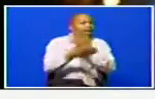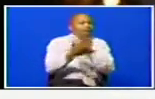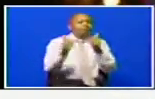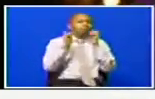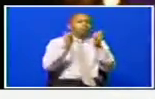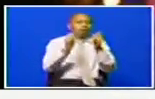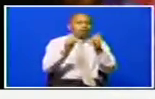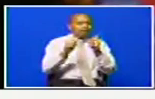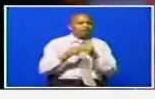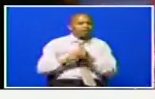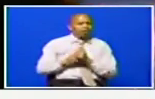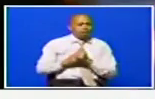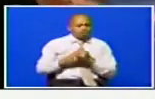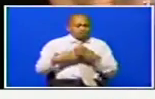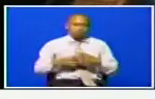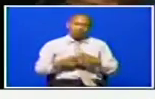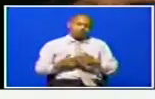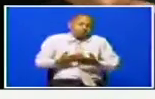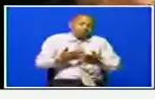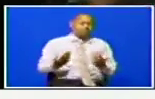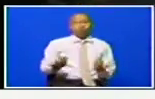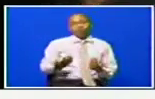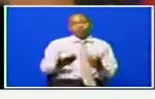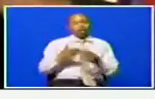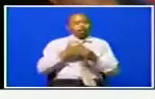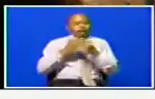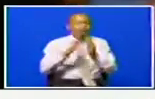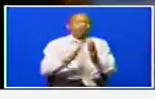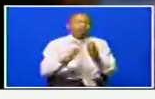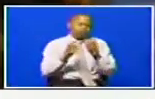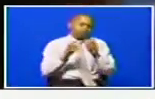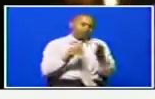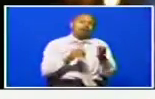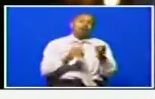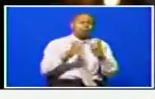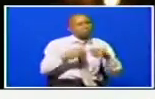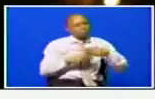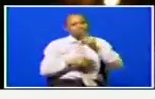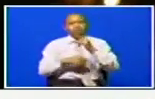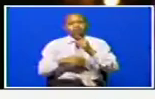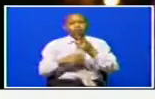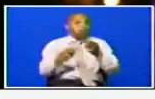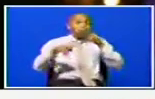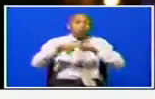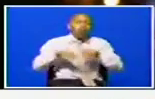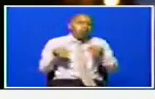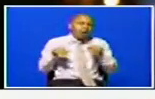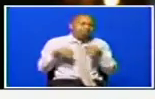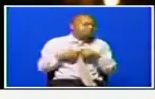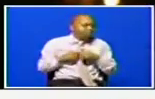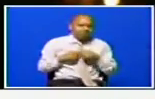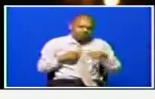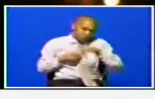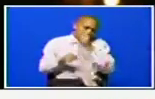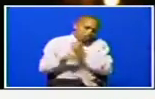tuko ngangari, basi wanasema viongozi wetu wanaangalia. Kwa hivyo hakuna haja ya sisi kuketi hapa kusubiri. Na ndio